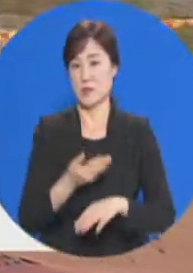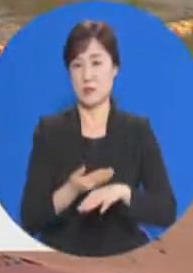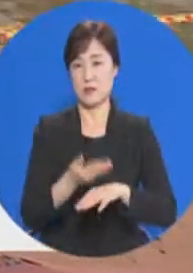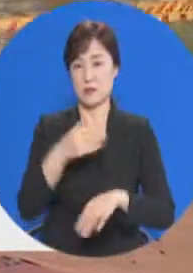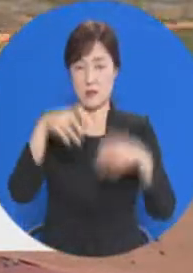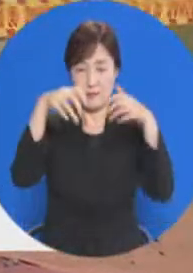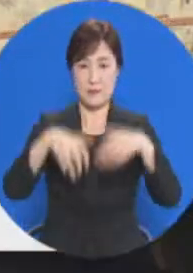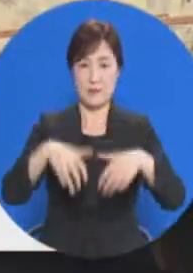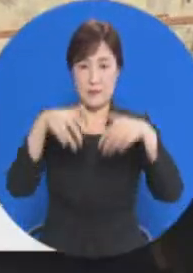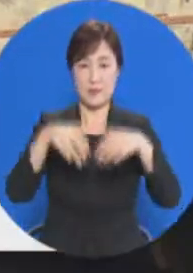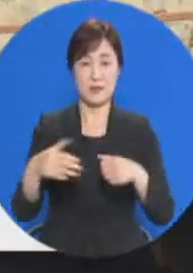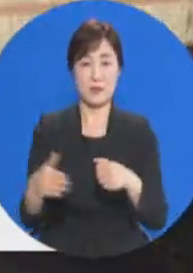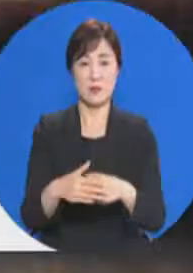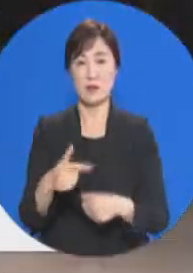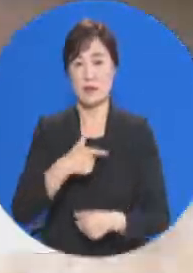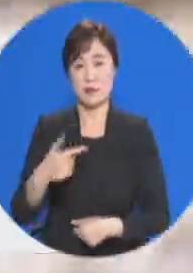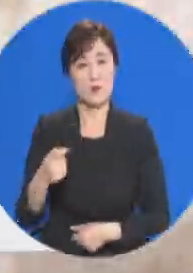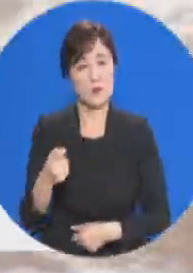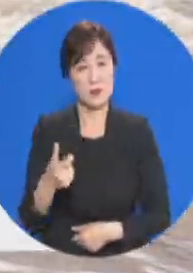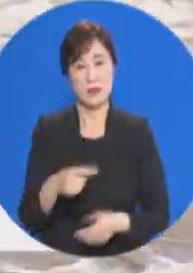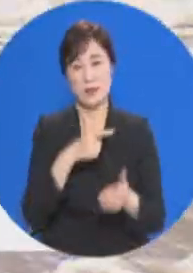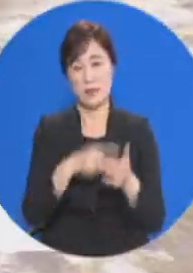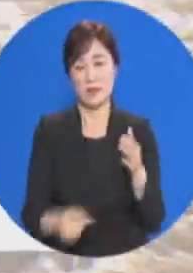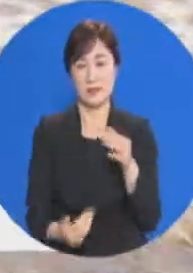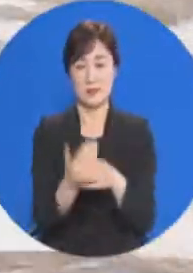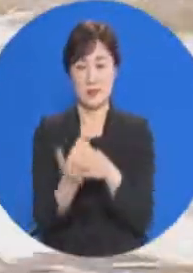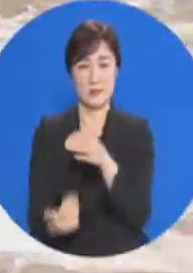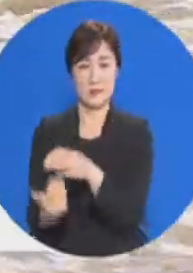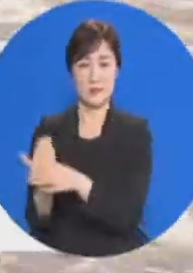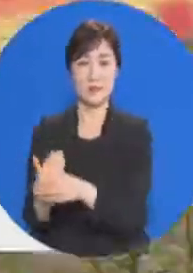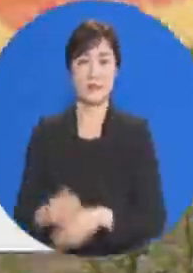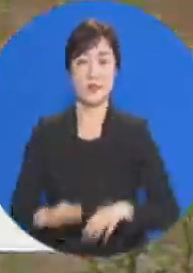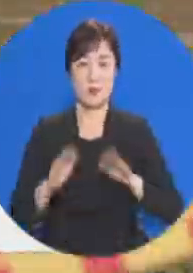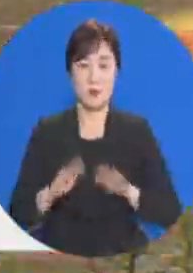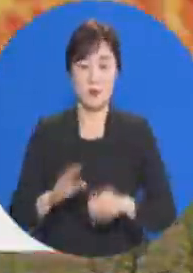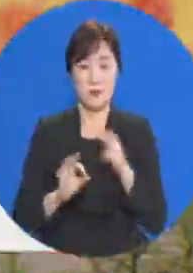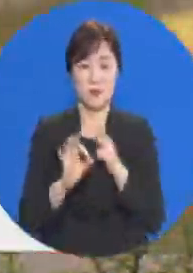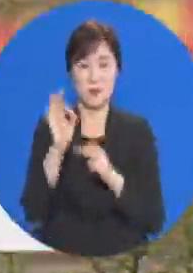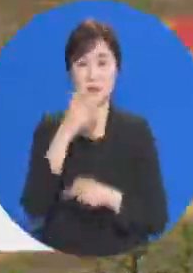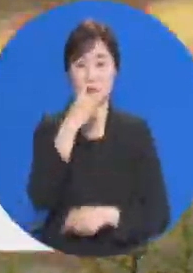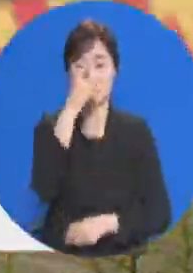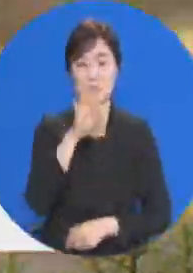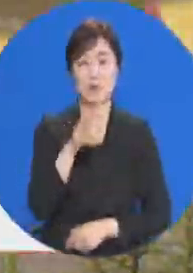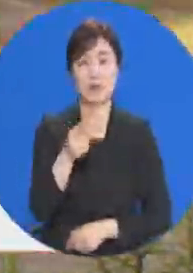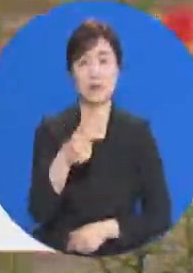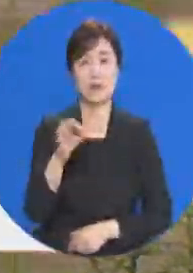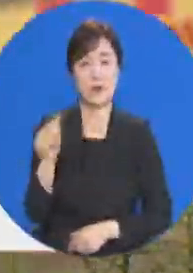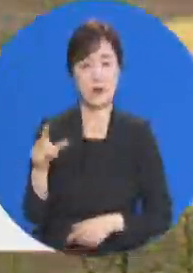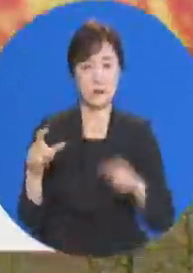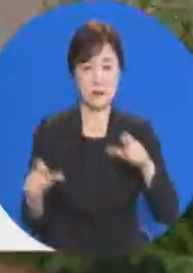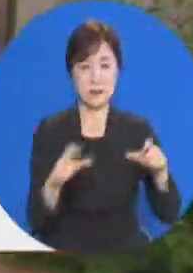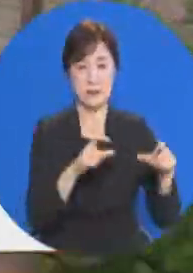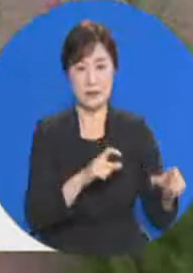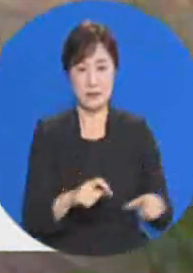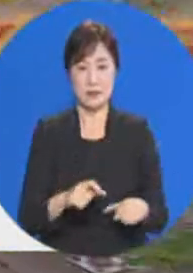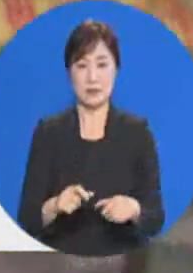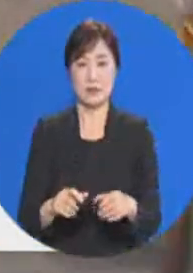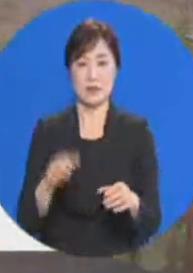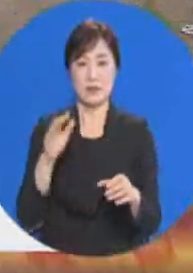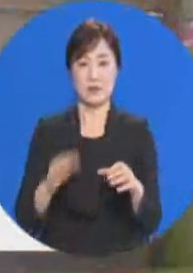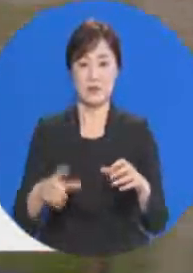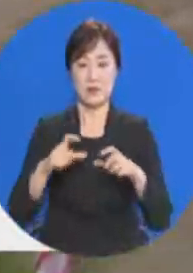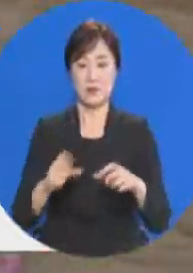폭우가 쏟아지면서 크고 작은 피해도 잇따랐습니다. 오늘 오전 순천시 연양동과 향동 등에서는 맨홀이